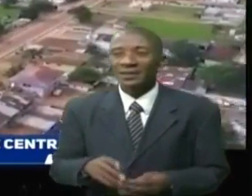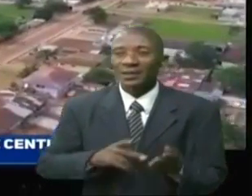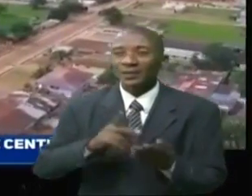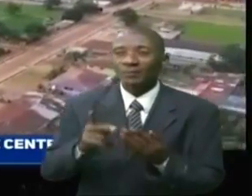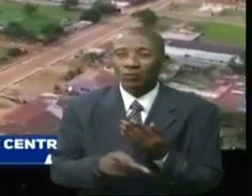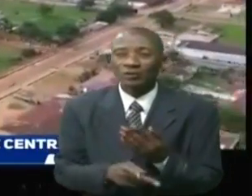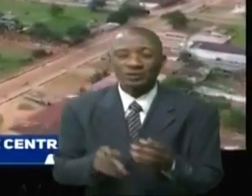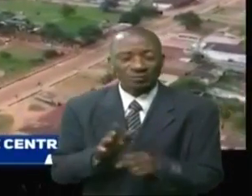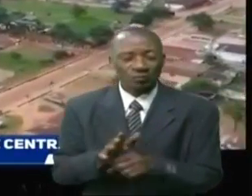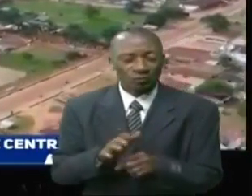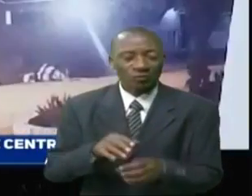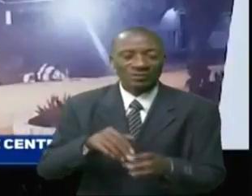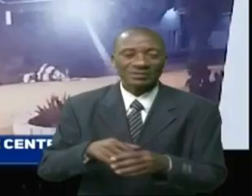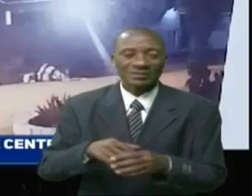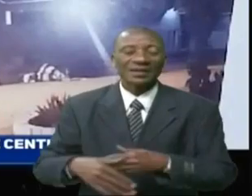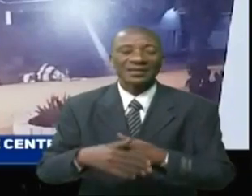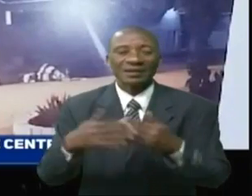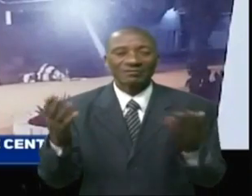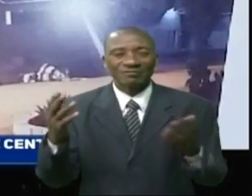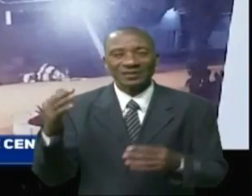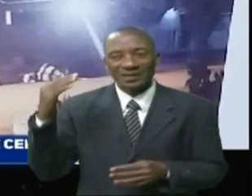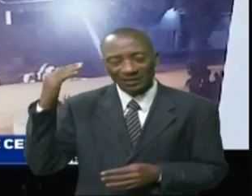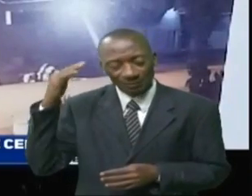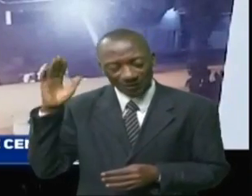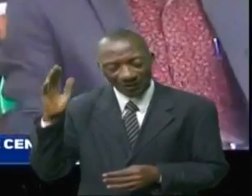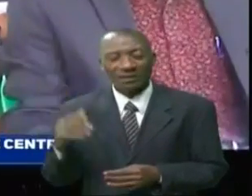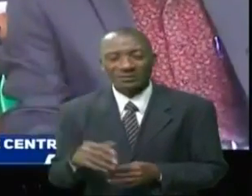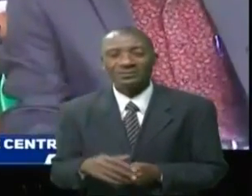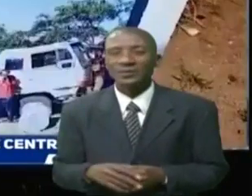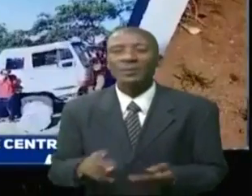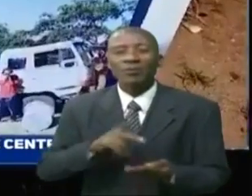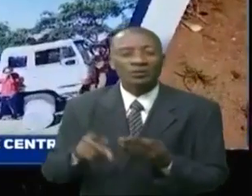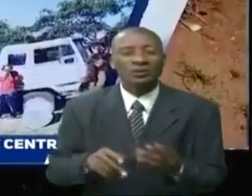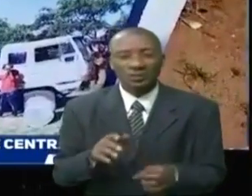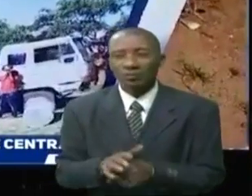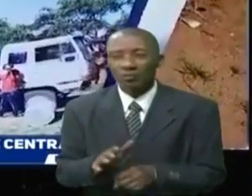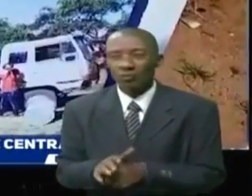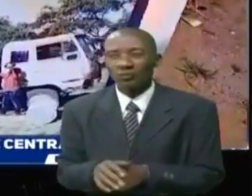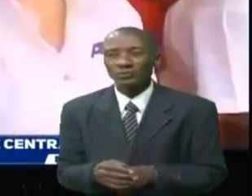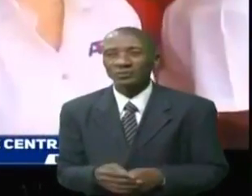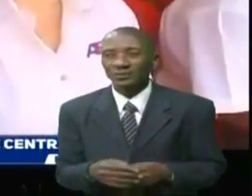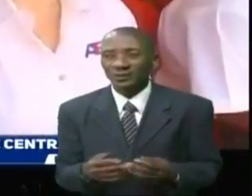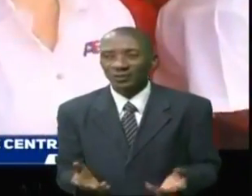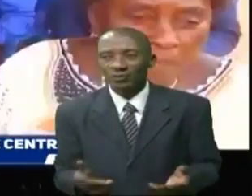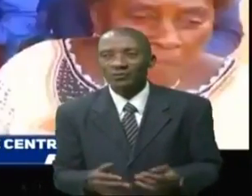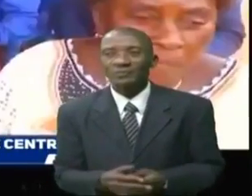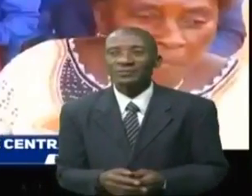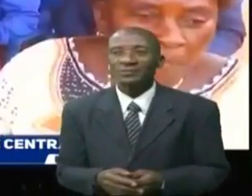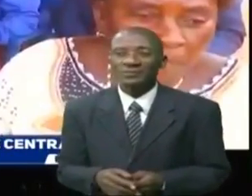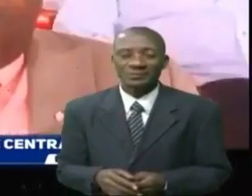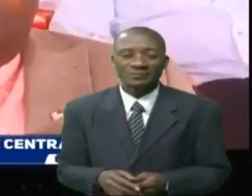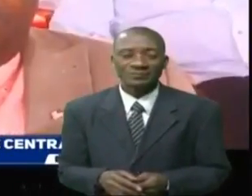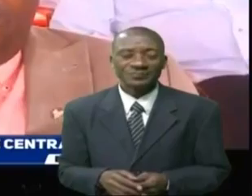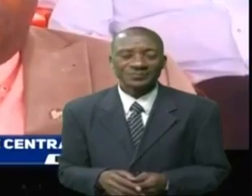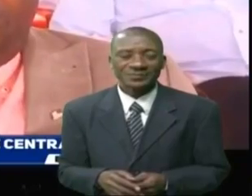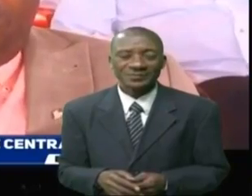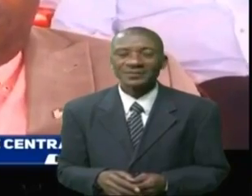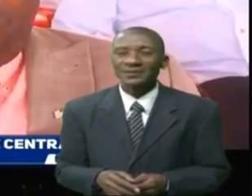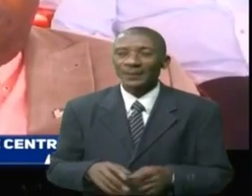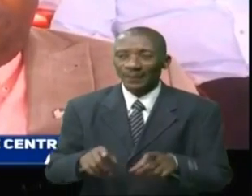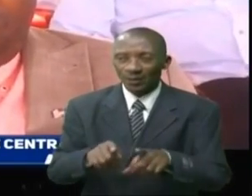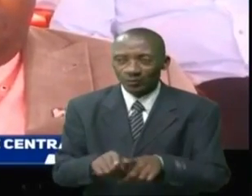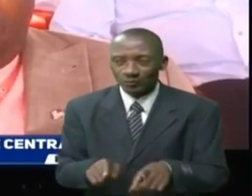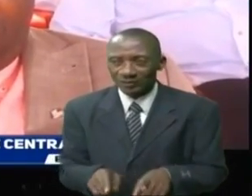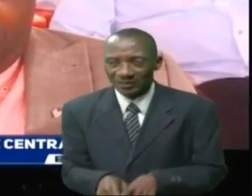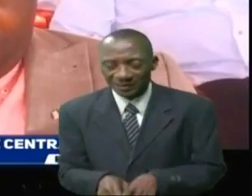Mbandaka une zone d'activité à énergie solaire d'ici 2025 a été présenté. Dans son mot de bienvenue, le maire de la